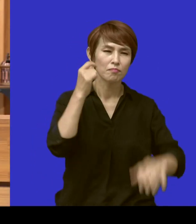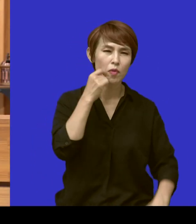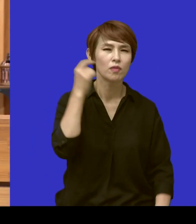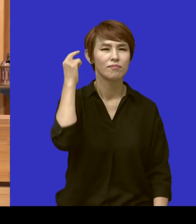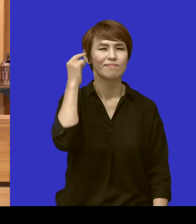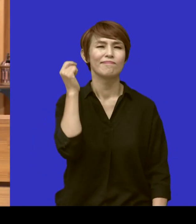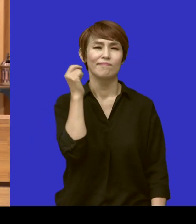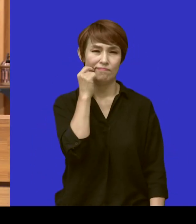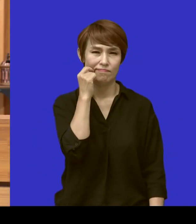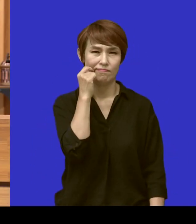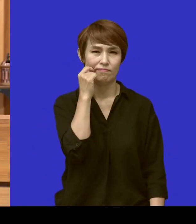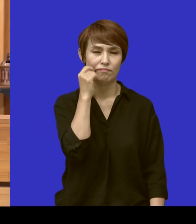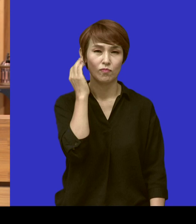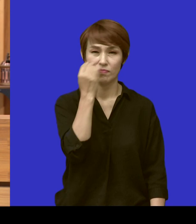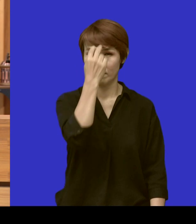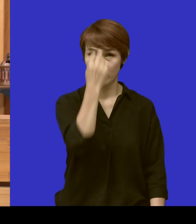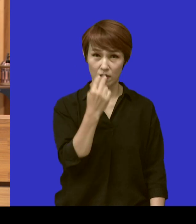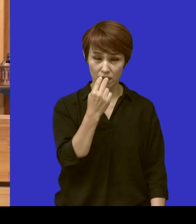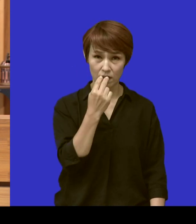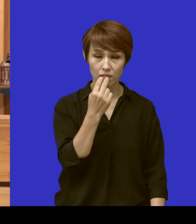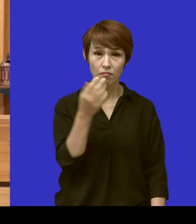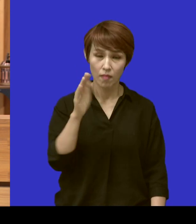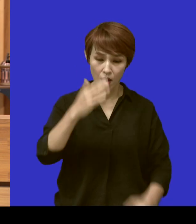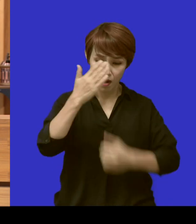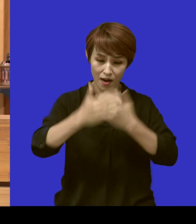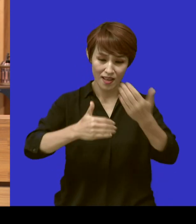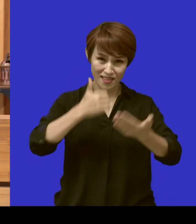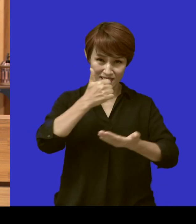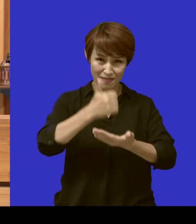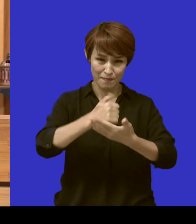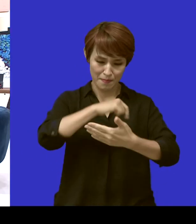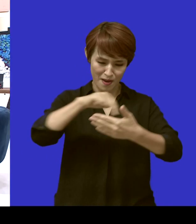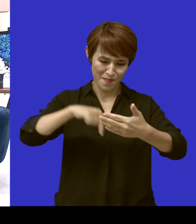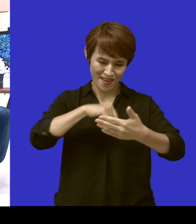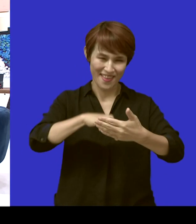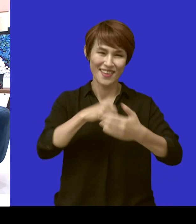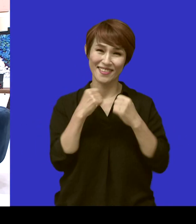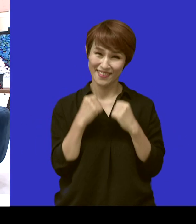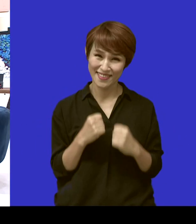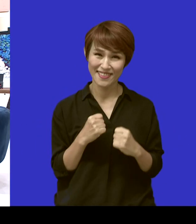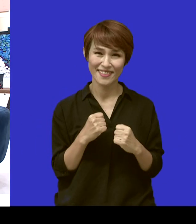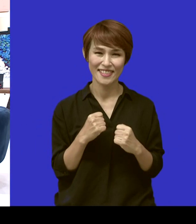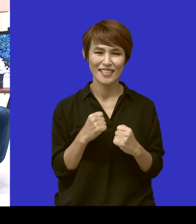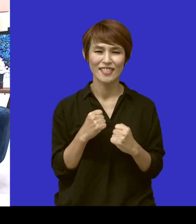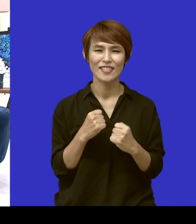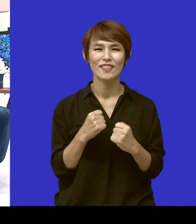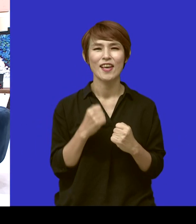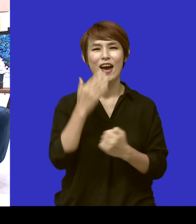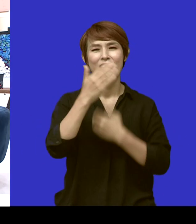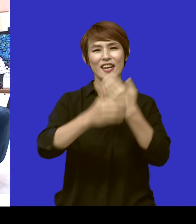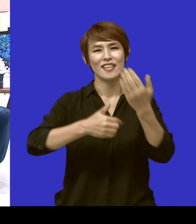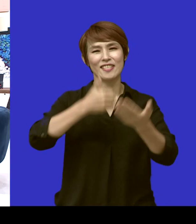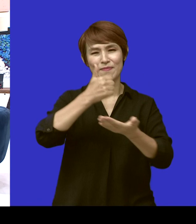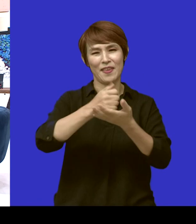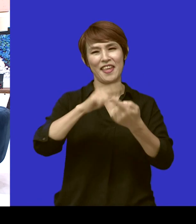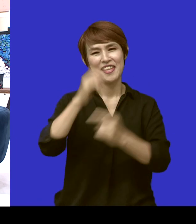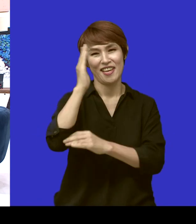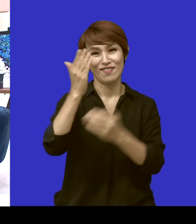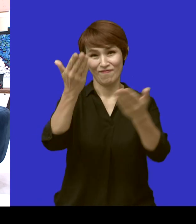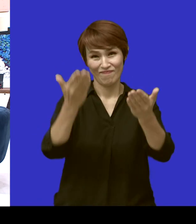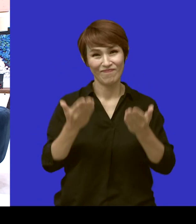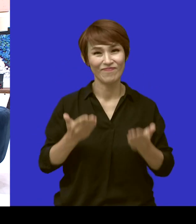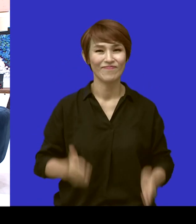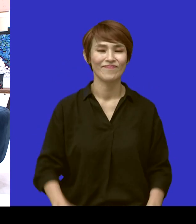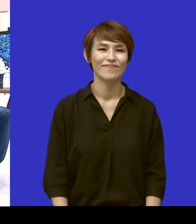없지만 그 안에 계신 하나님 또 형제님이 사랑하시는 하나님에 대한 이야기를 오늘 나눠주시길